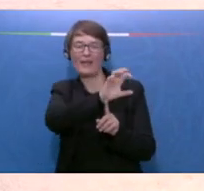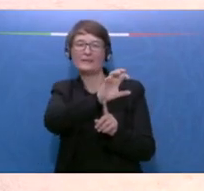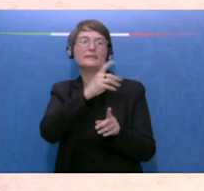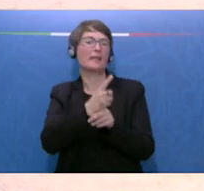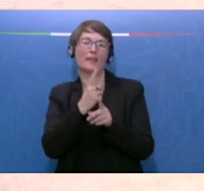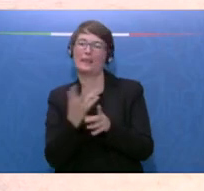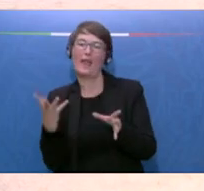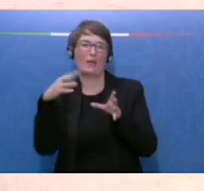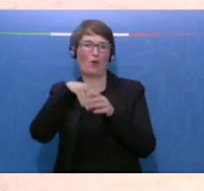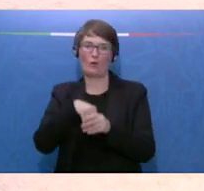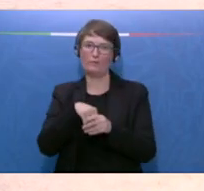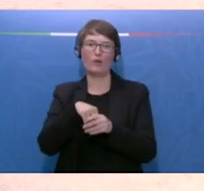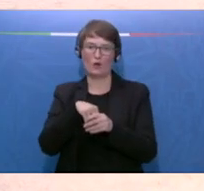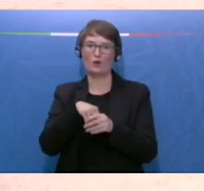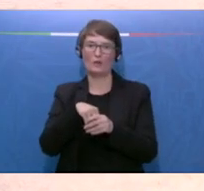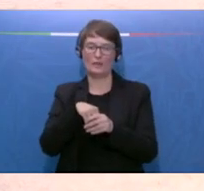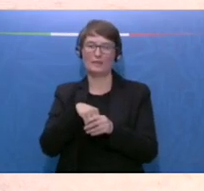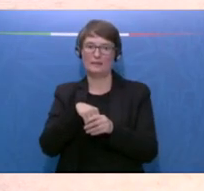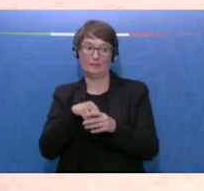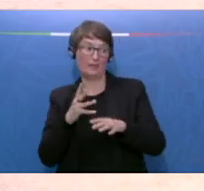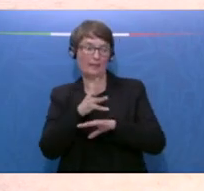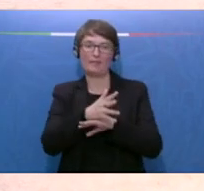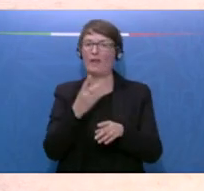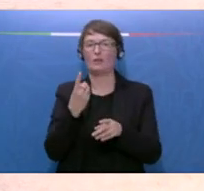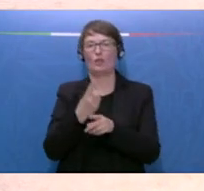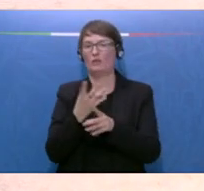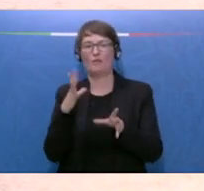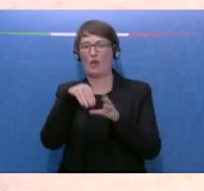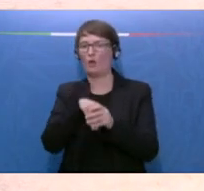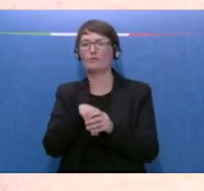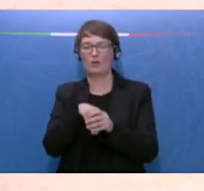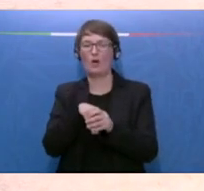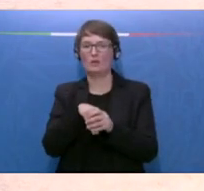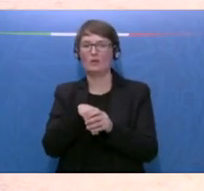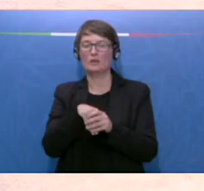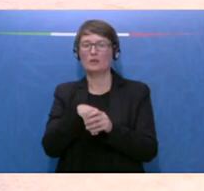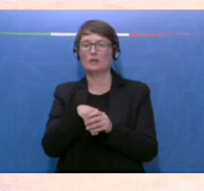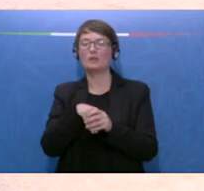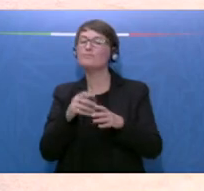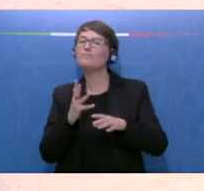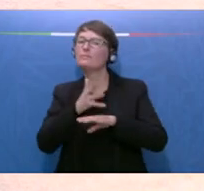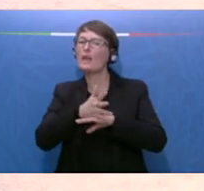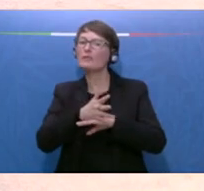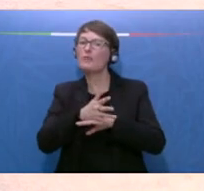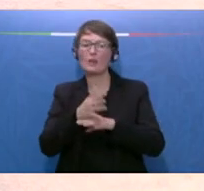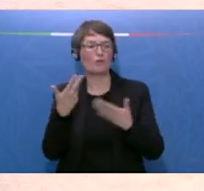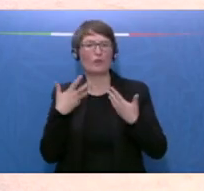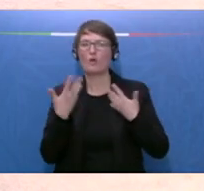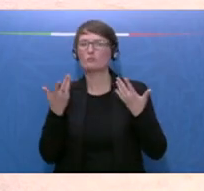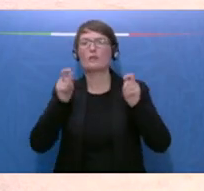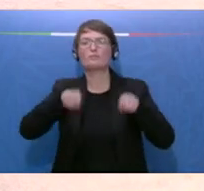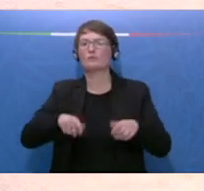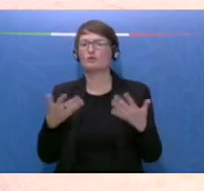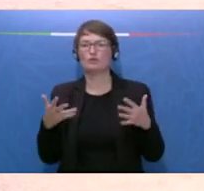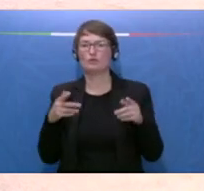coinvolti in questa in questa risposta questo avviene in tanti modi tra l'altro sta già avvenendo perché